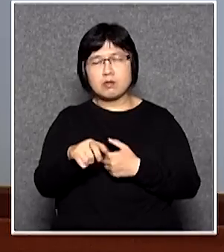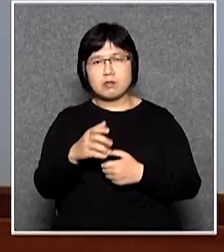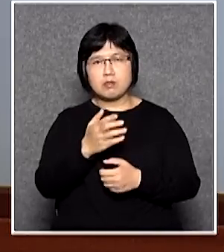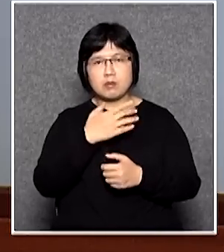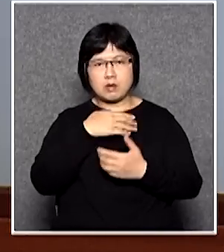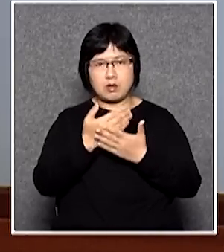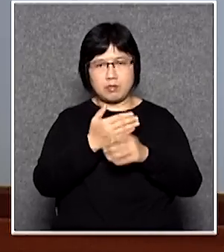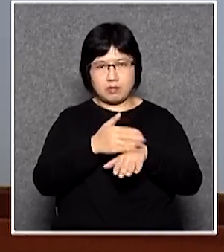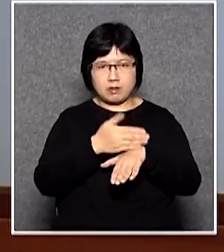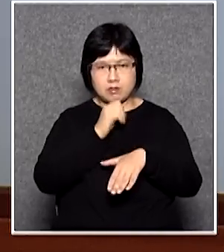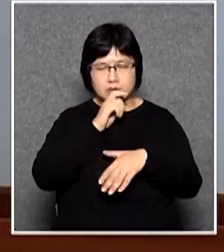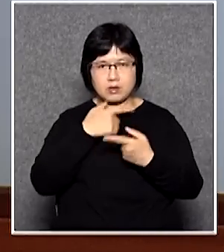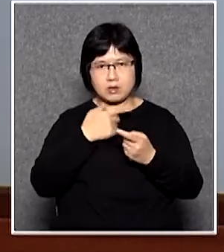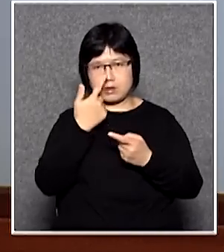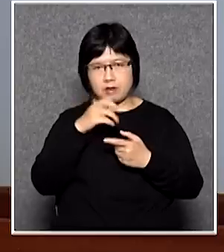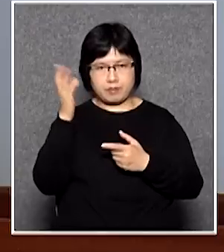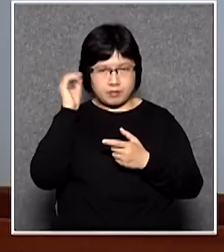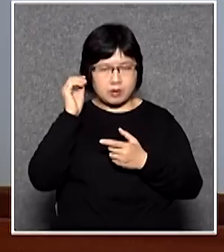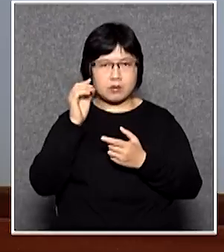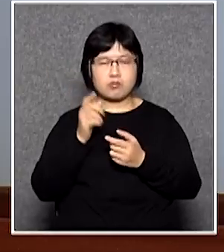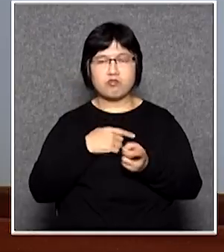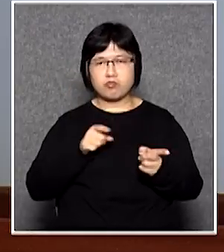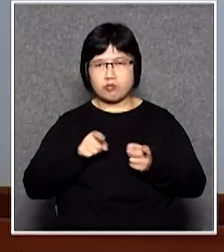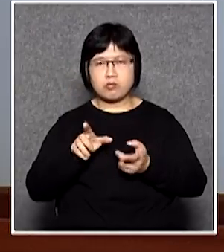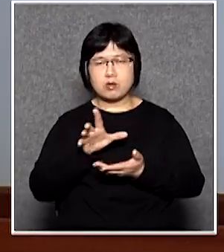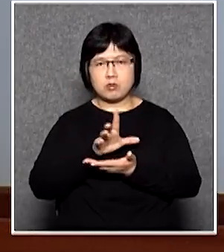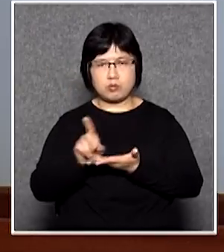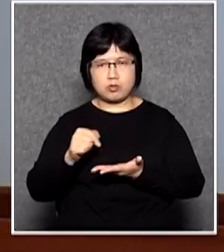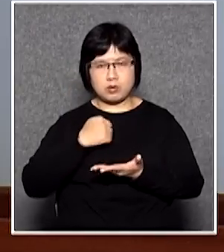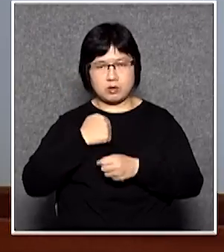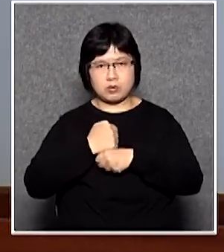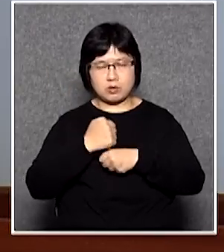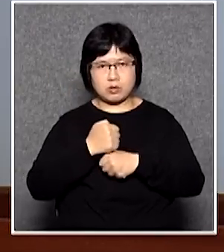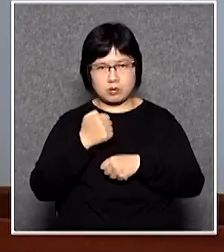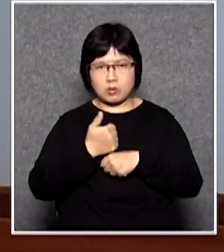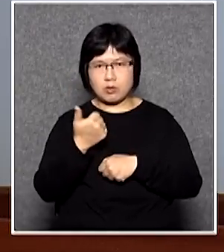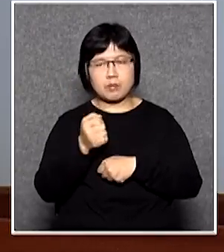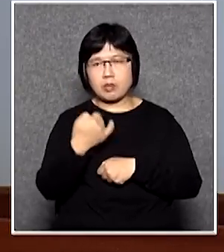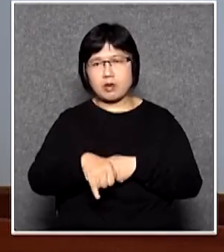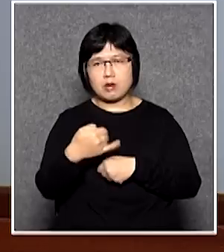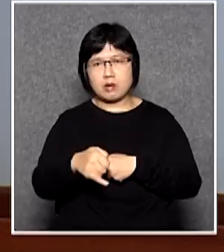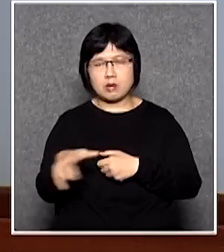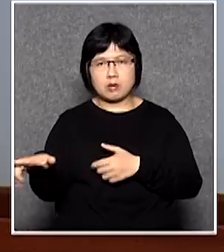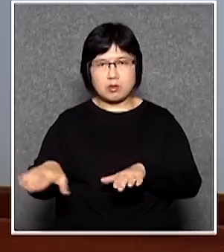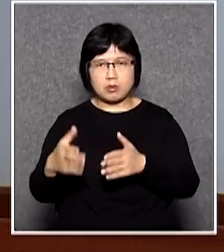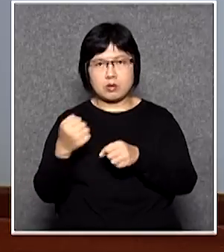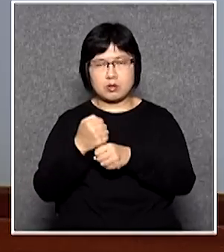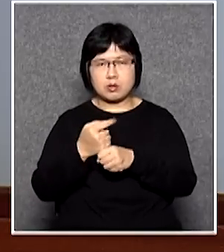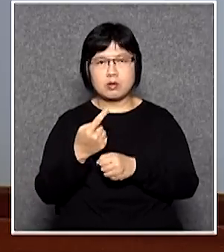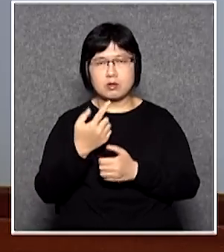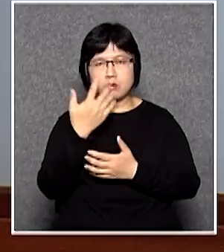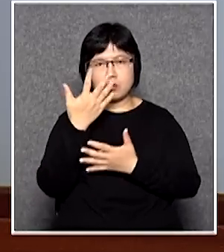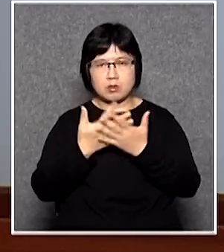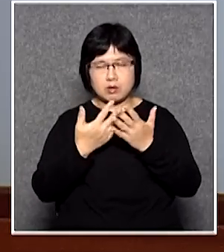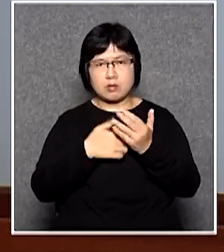出新闻统筹专员的工作的。冯伟光自从上任以来，在社交网络四处